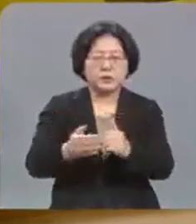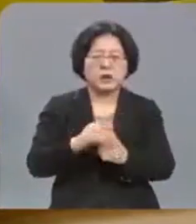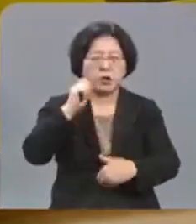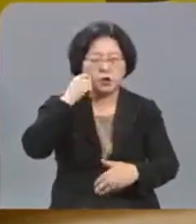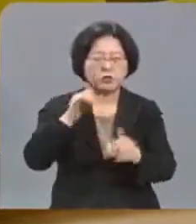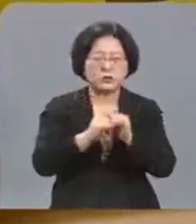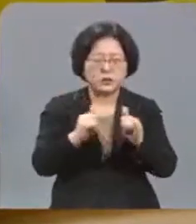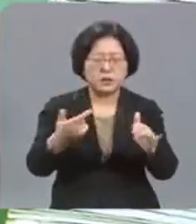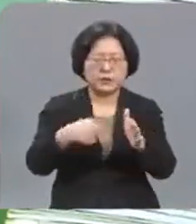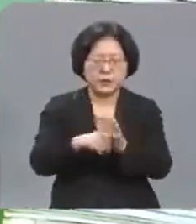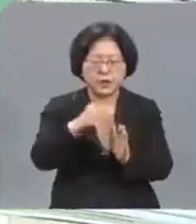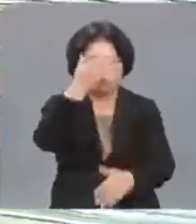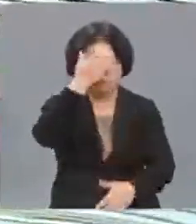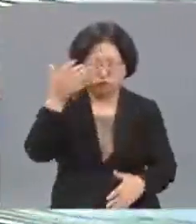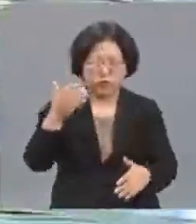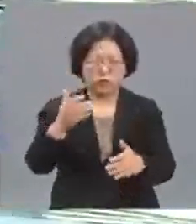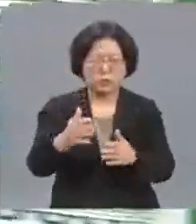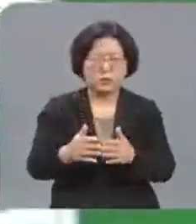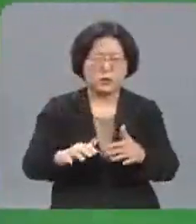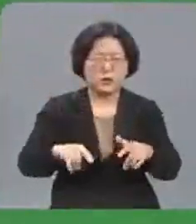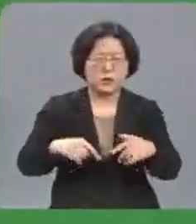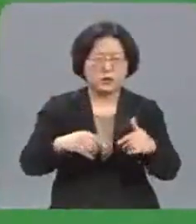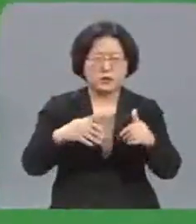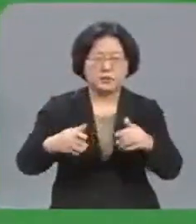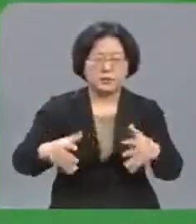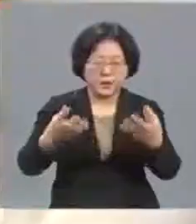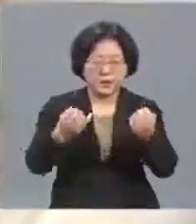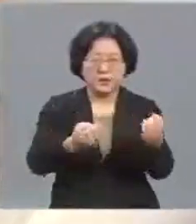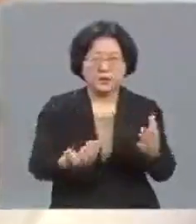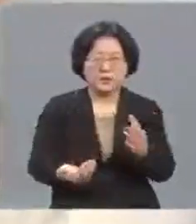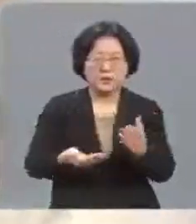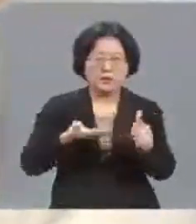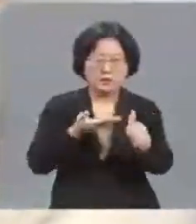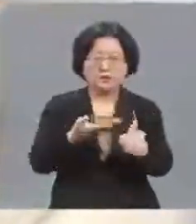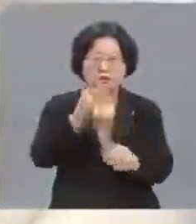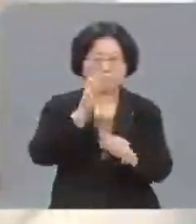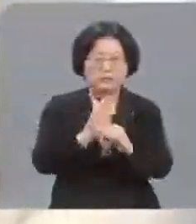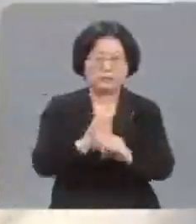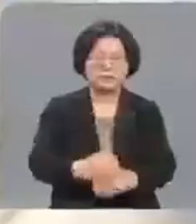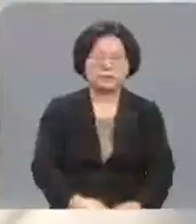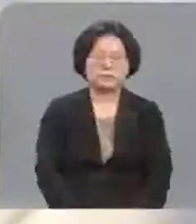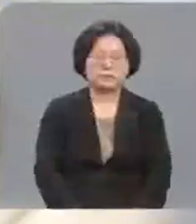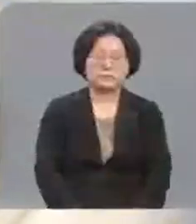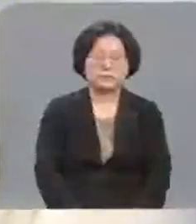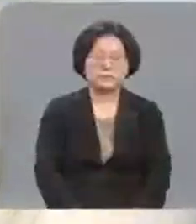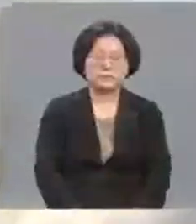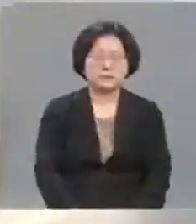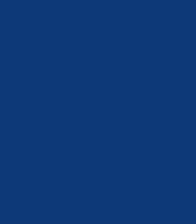따뜻한 기부 물결이 이어지고 있습니다. KBS 뉴스 김혜린입니다.